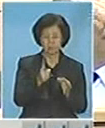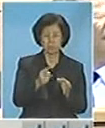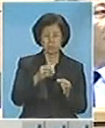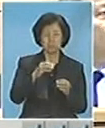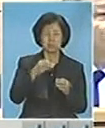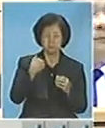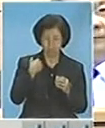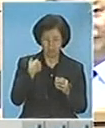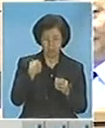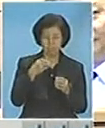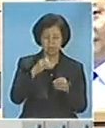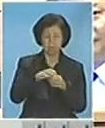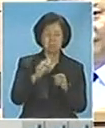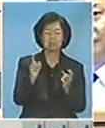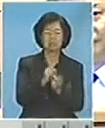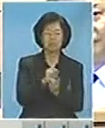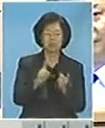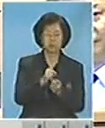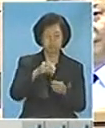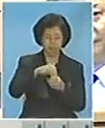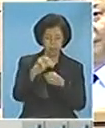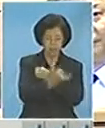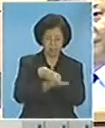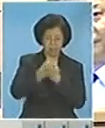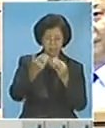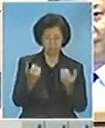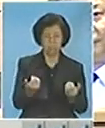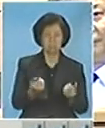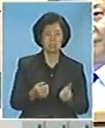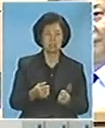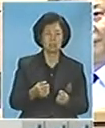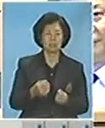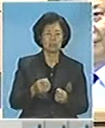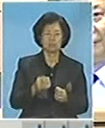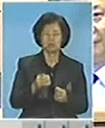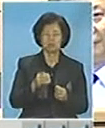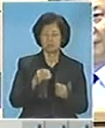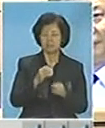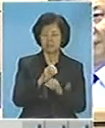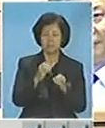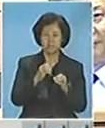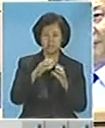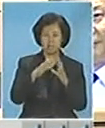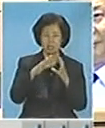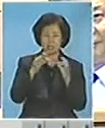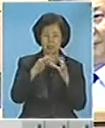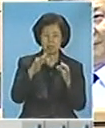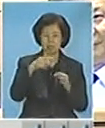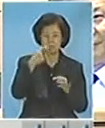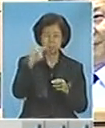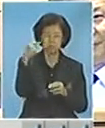คมเป็นความจริงที่เกิดขึ้นในประเทศนี้ผมไม่นำความเท็จมากล่าวทั้งในและนอกส